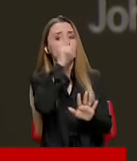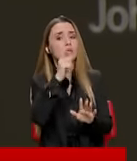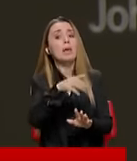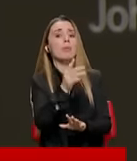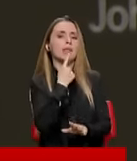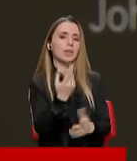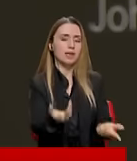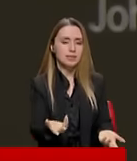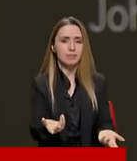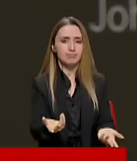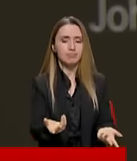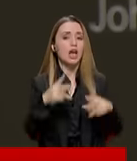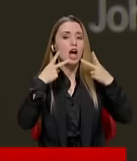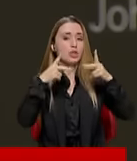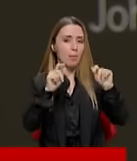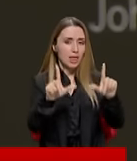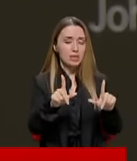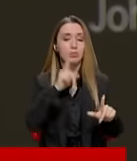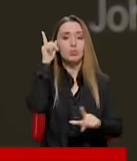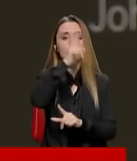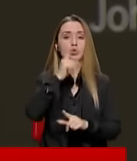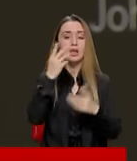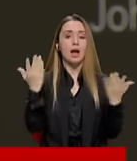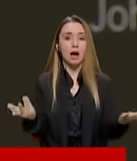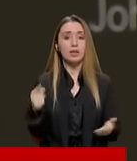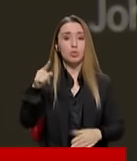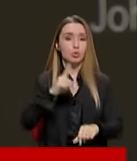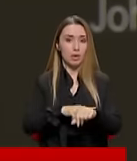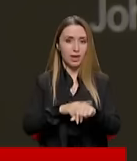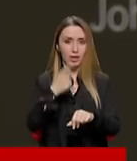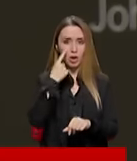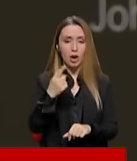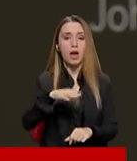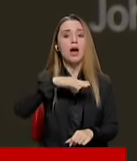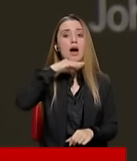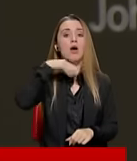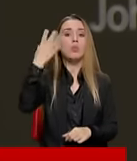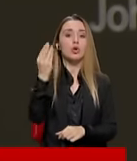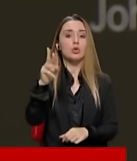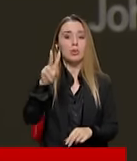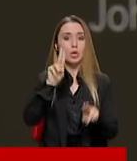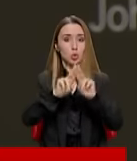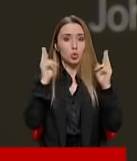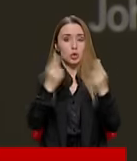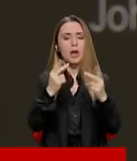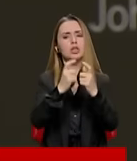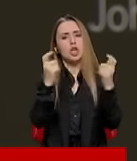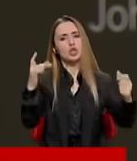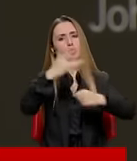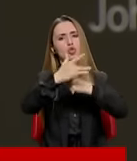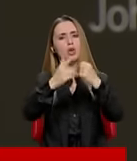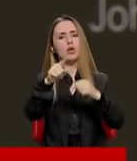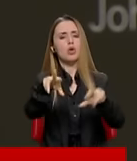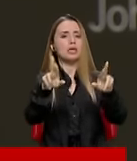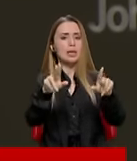yapamadım dersiniz Eee Dolayısıyla artık bu devirde Avrupa'da olduğu gibi dünyanın gelişmiş birçok ülkesinde